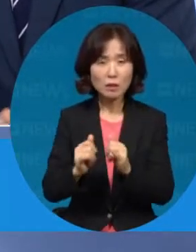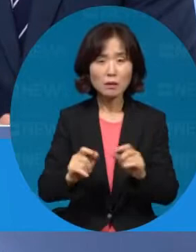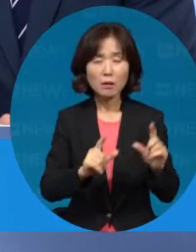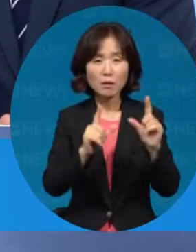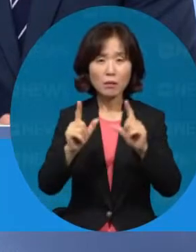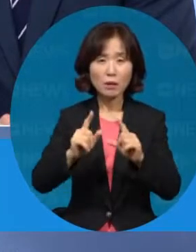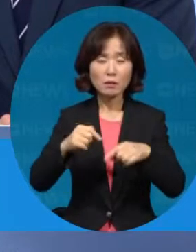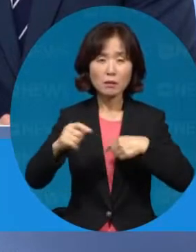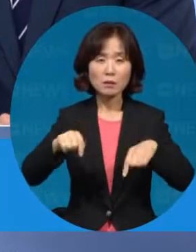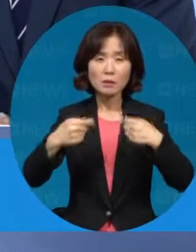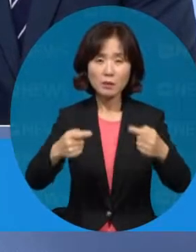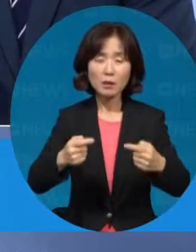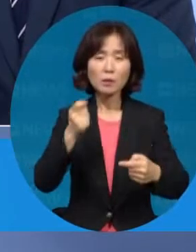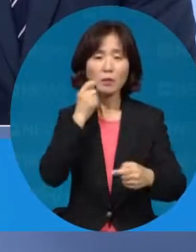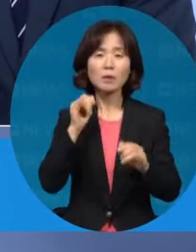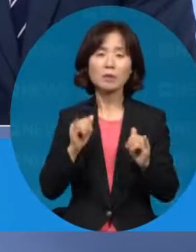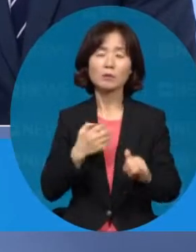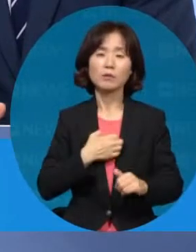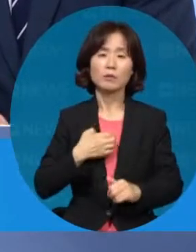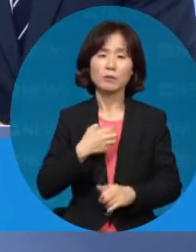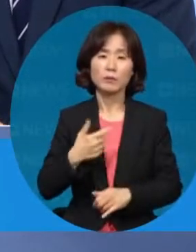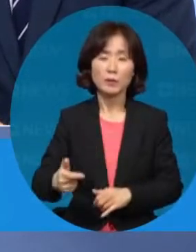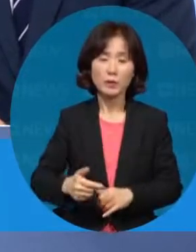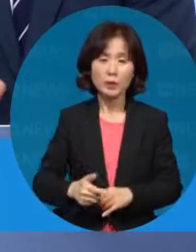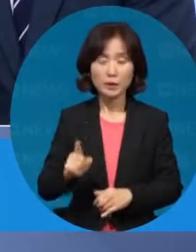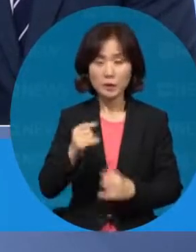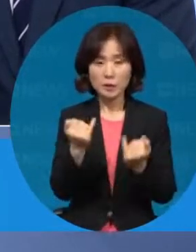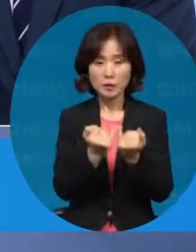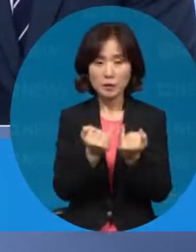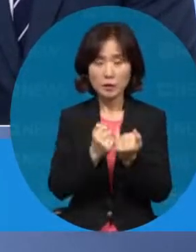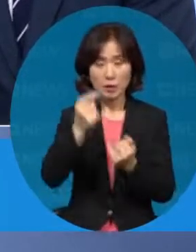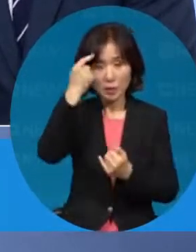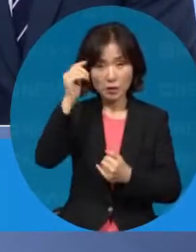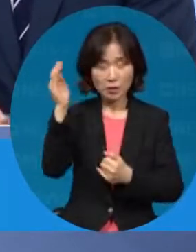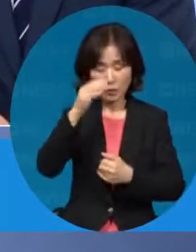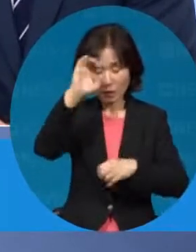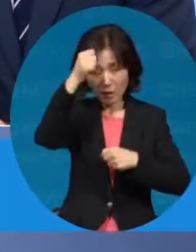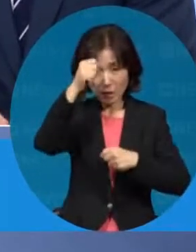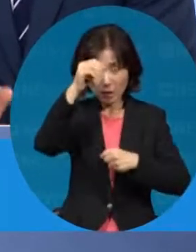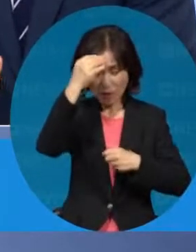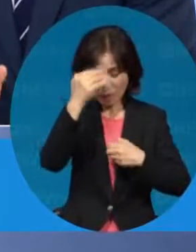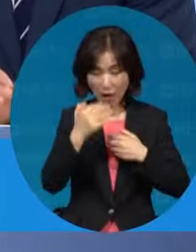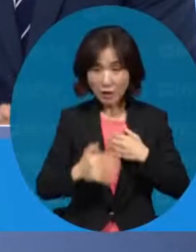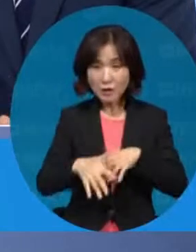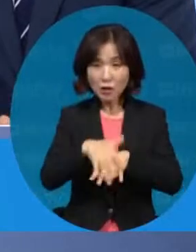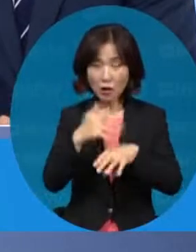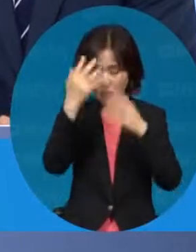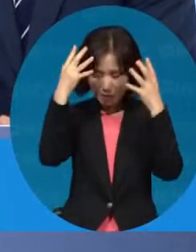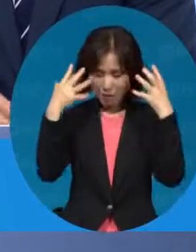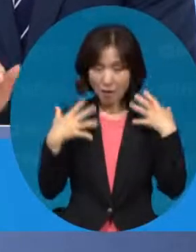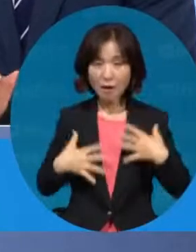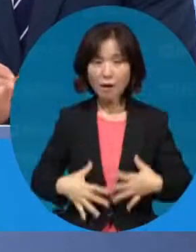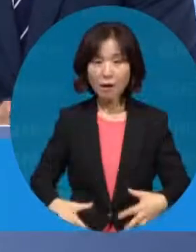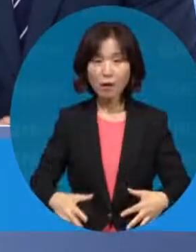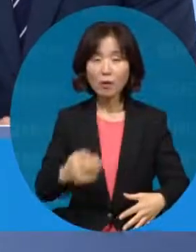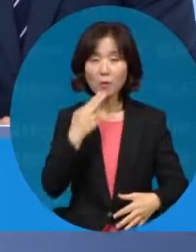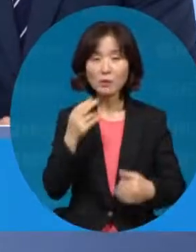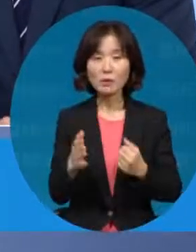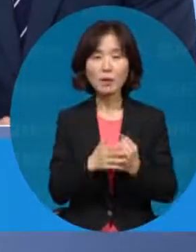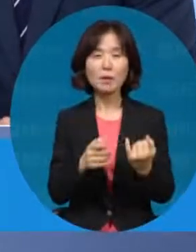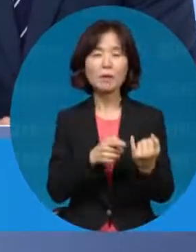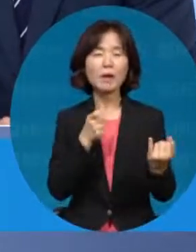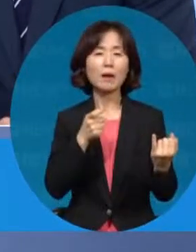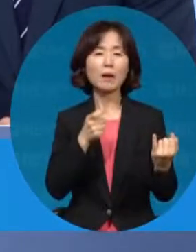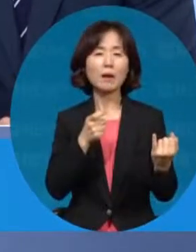없게 되지 않을까 우려하고 있습니다 실제 한 여성이 발끝부터 머리끝까지 를 가리는 불후 칼을 착용하지 않아 살해당했다는